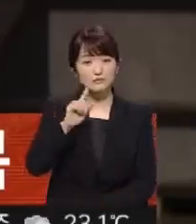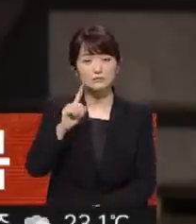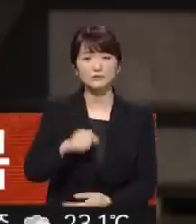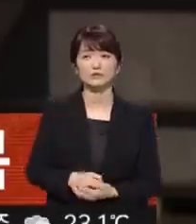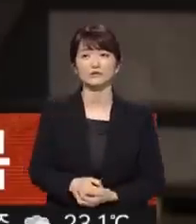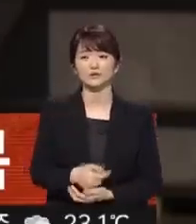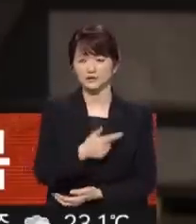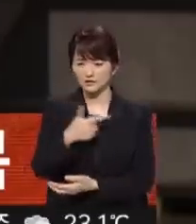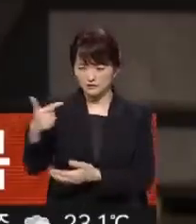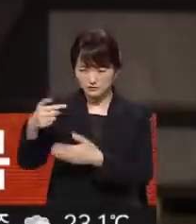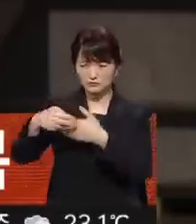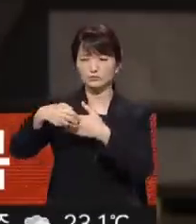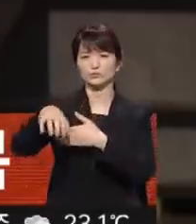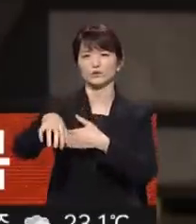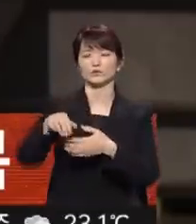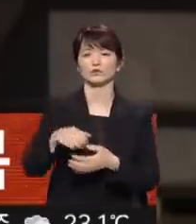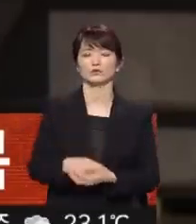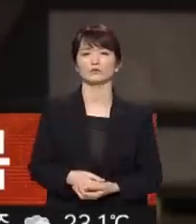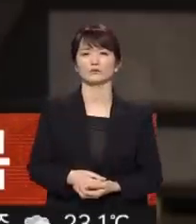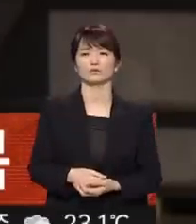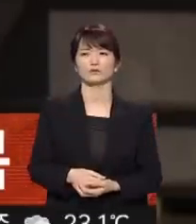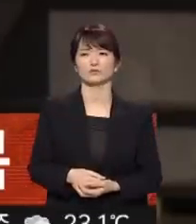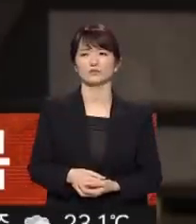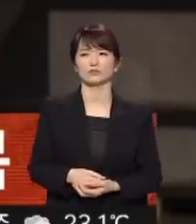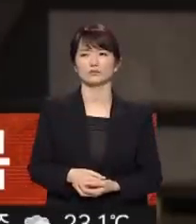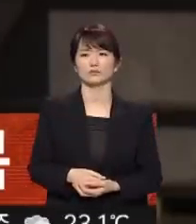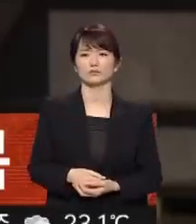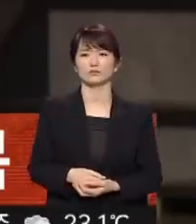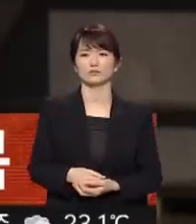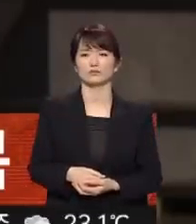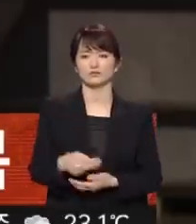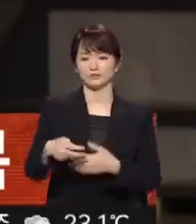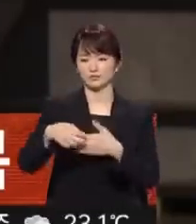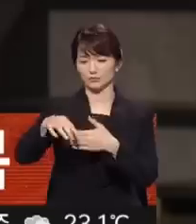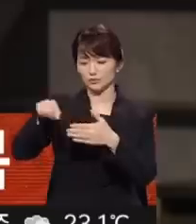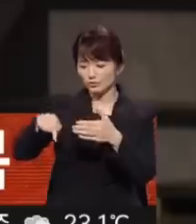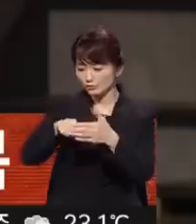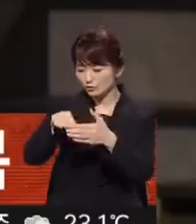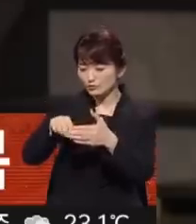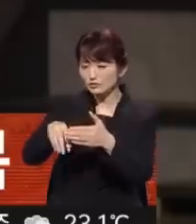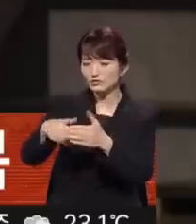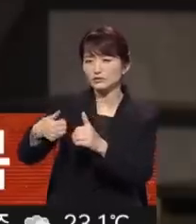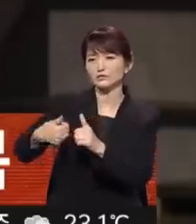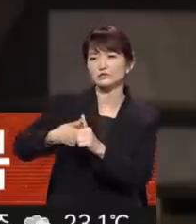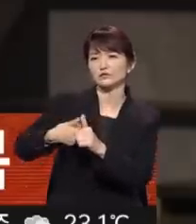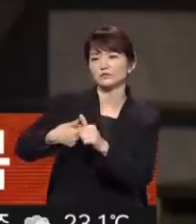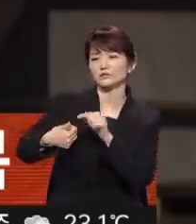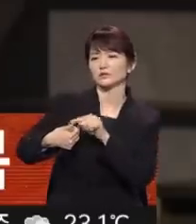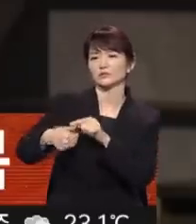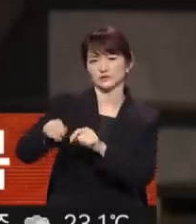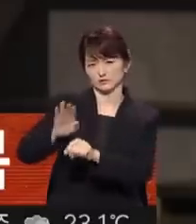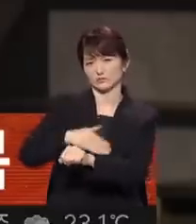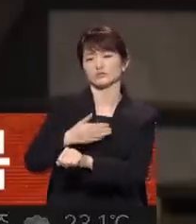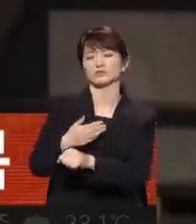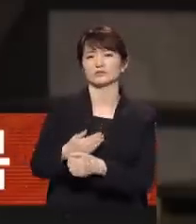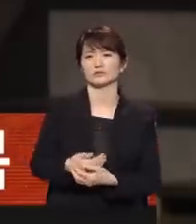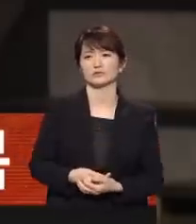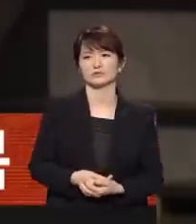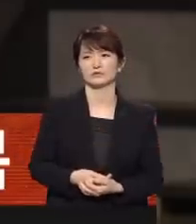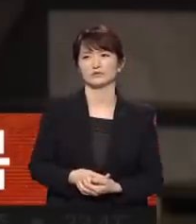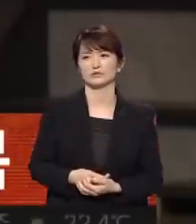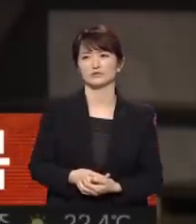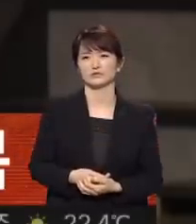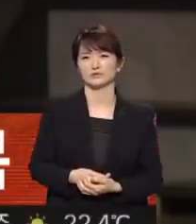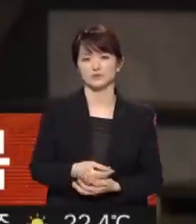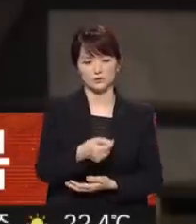대형 병원인데 아마 원내 자문에 응한 그 변호사라고 하는 그 분이 잘 자문을 갖다 못해 주신 것 같아요. 호미로